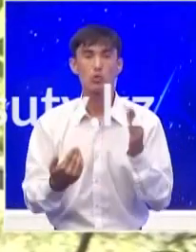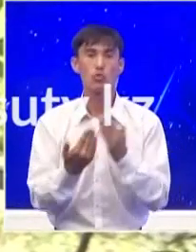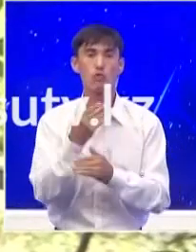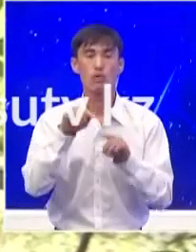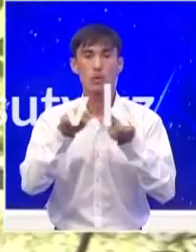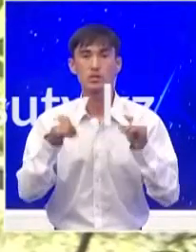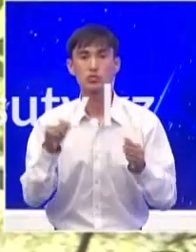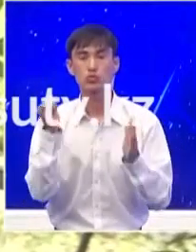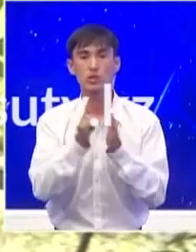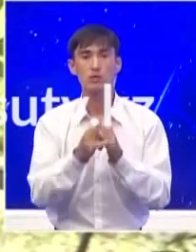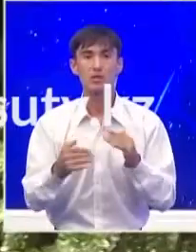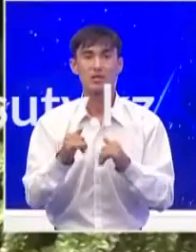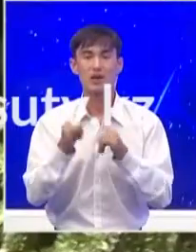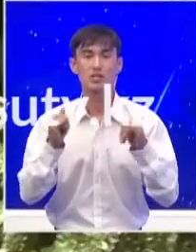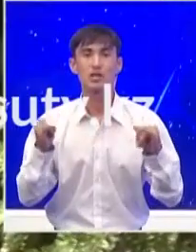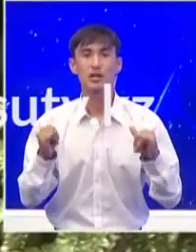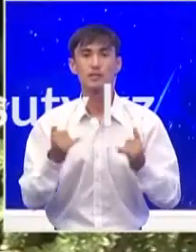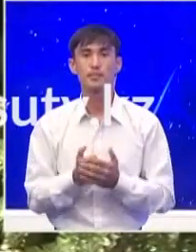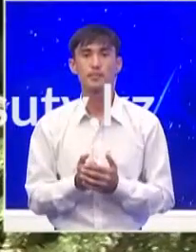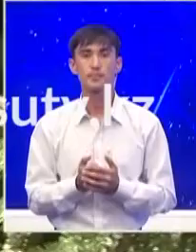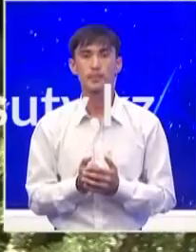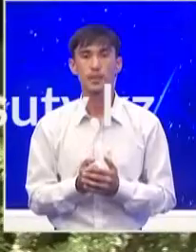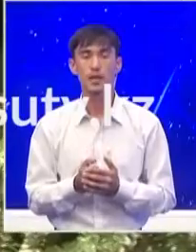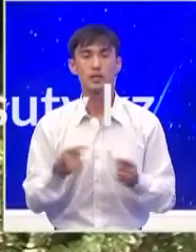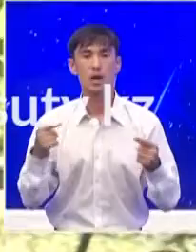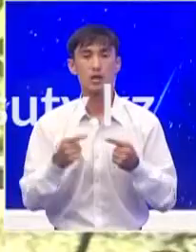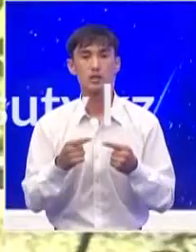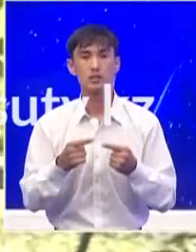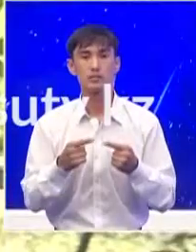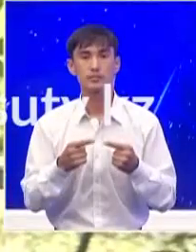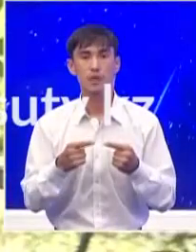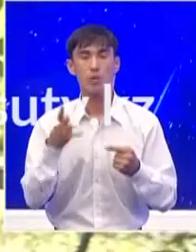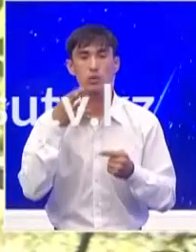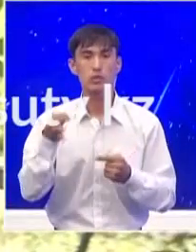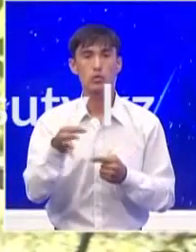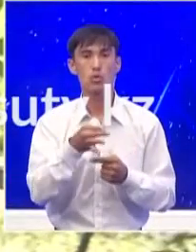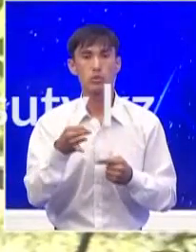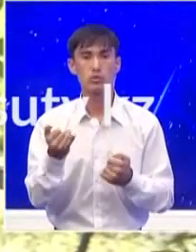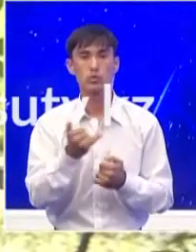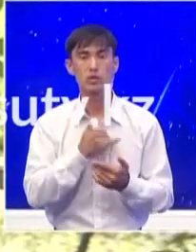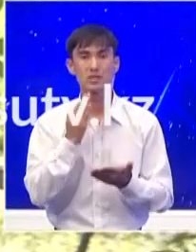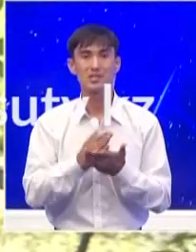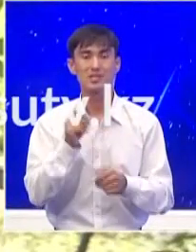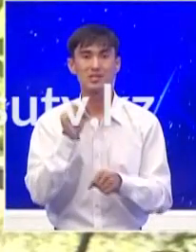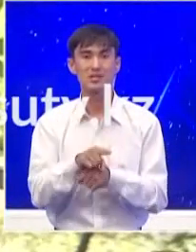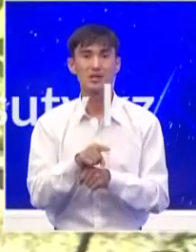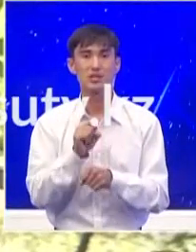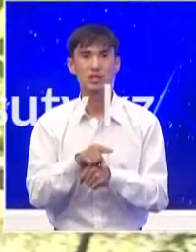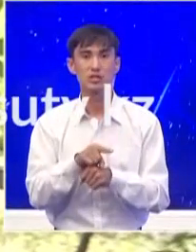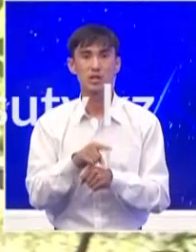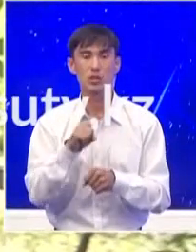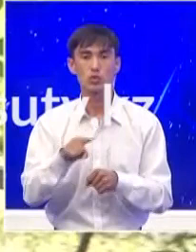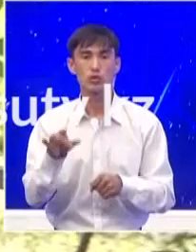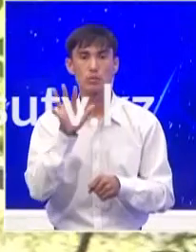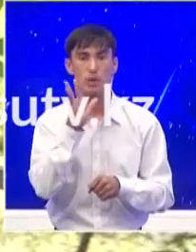устанавливаем где то расширяем конкретики по алматинской области у нас есть задача на текущий